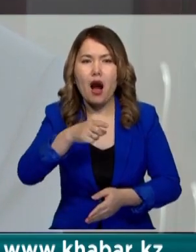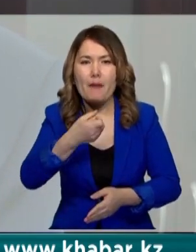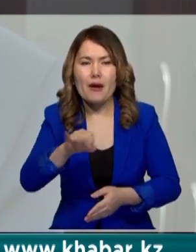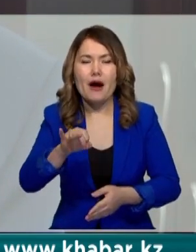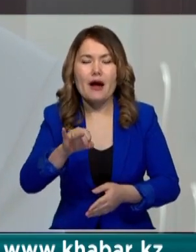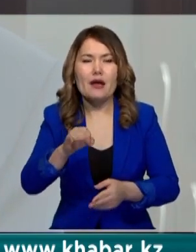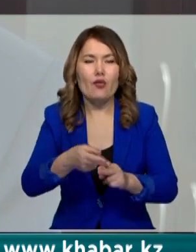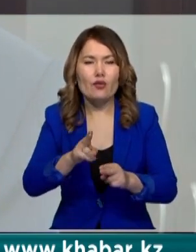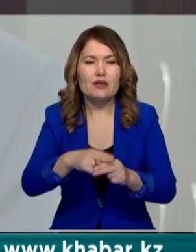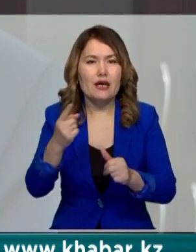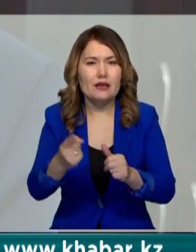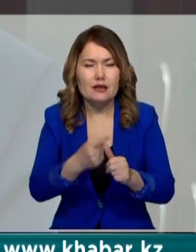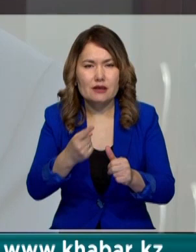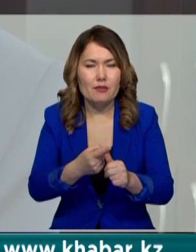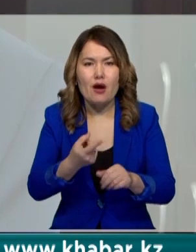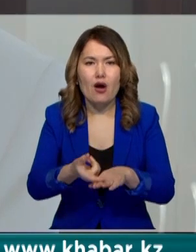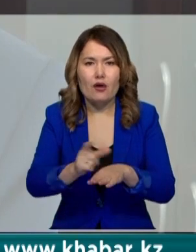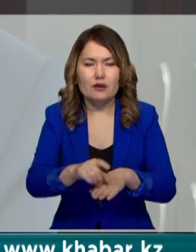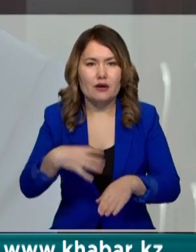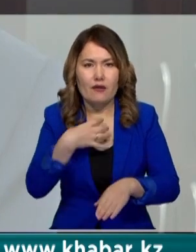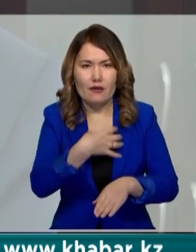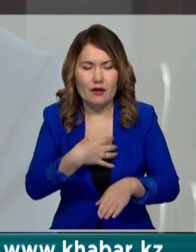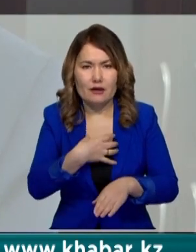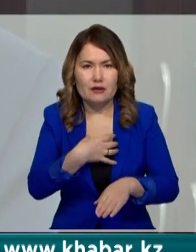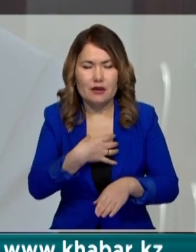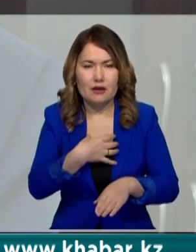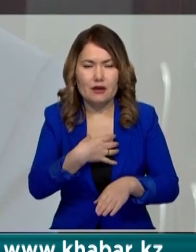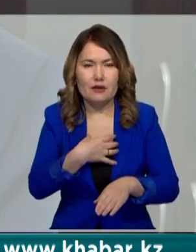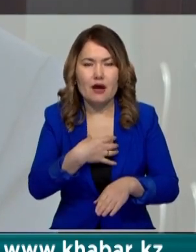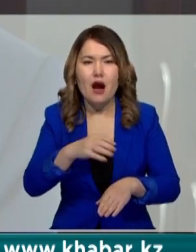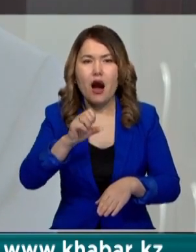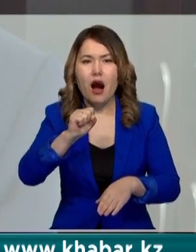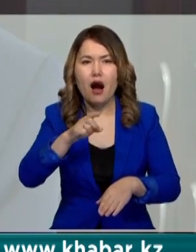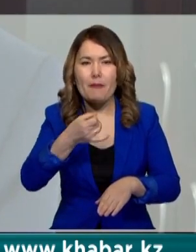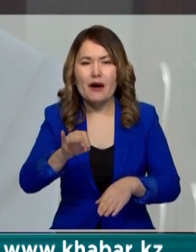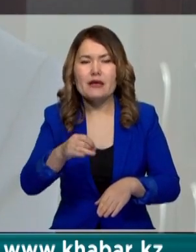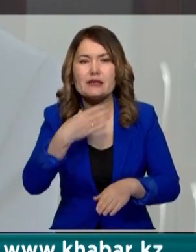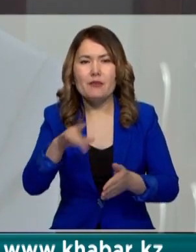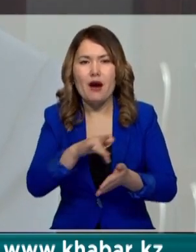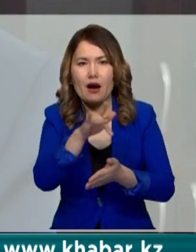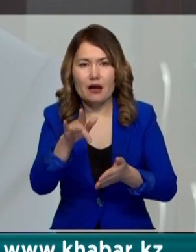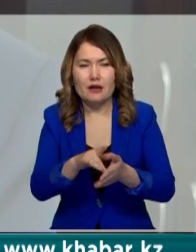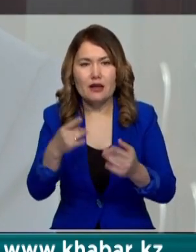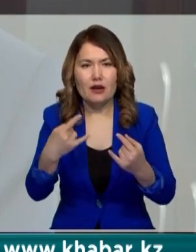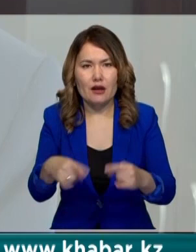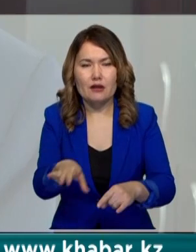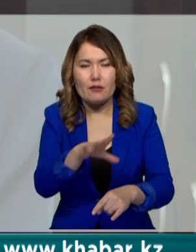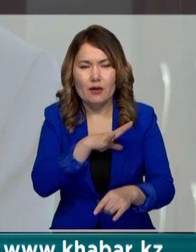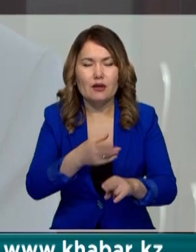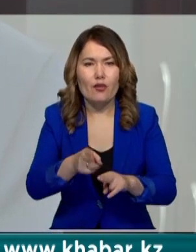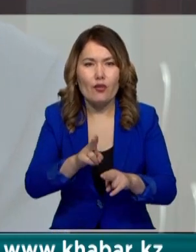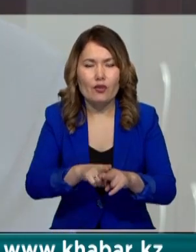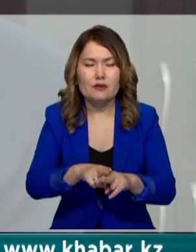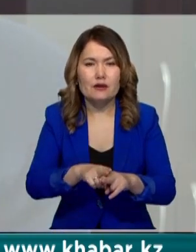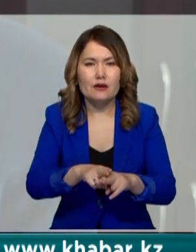Абайдың аяғы тиген ізі жер болғандықтан, және бұл енді Абай осы Семей қаласына түскен кезде мына Абайдың жеріне